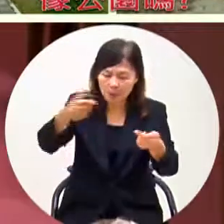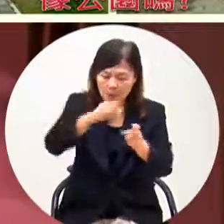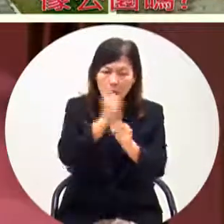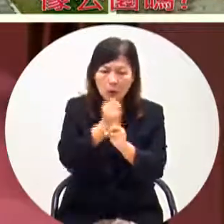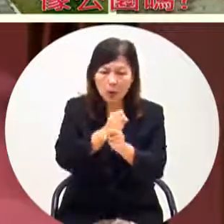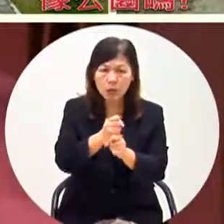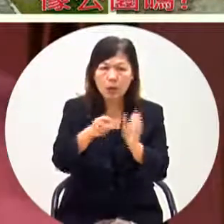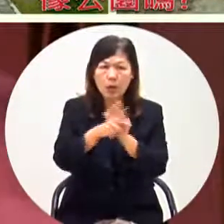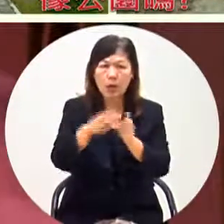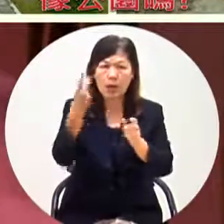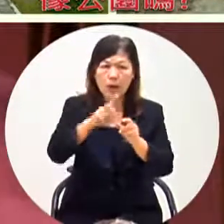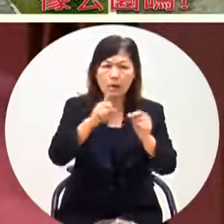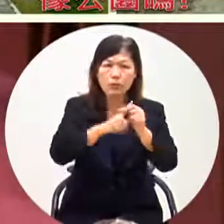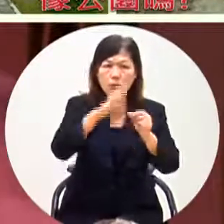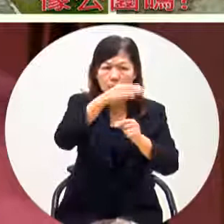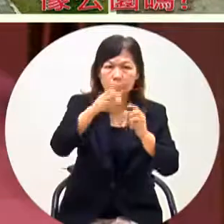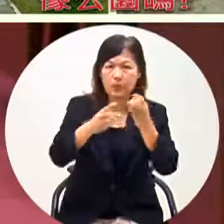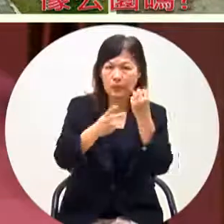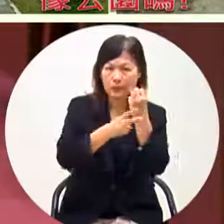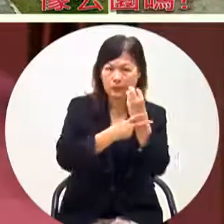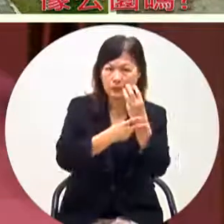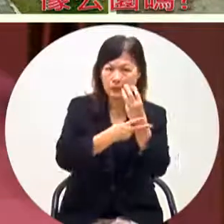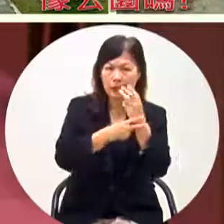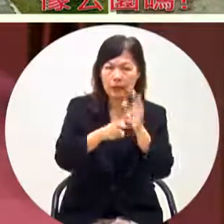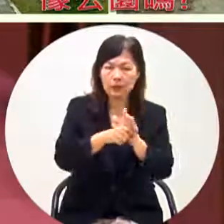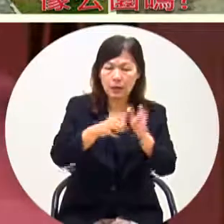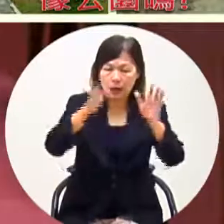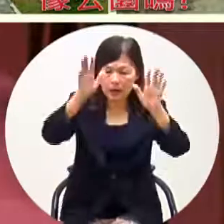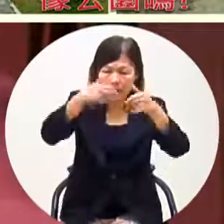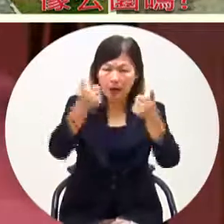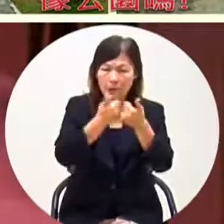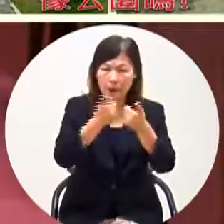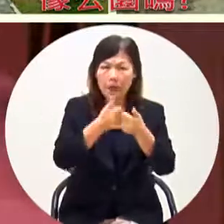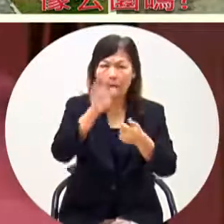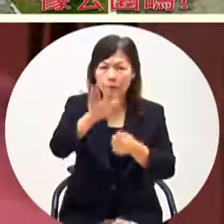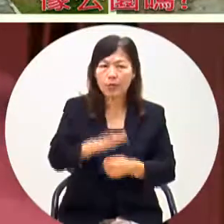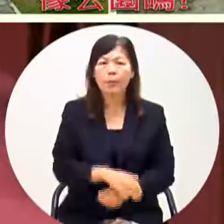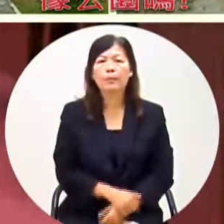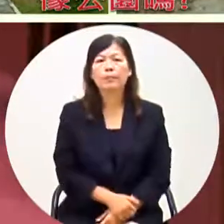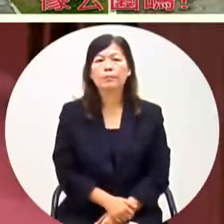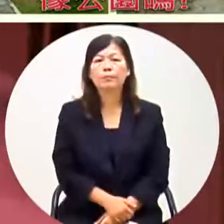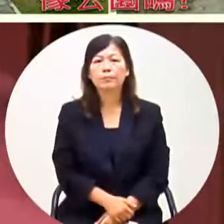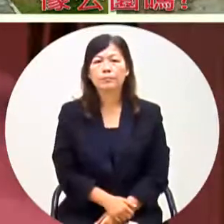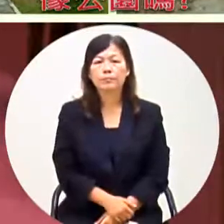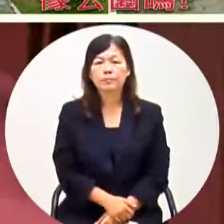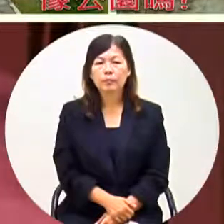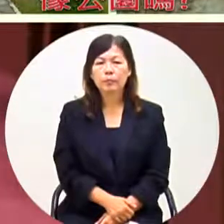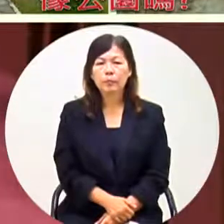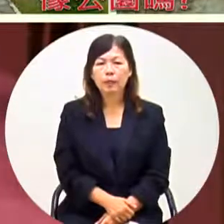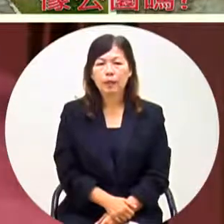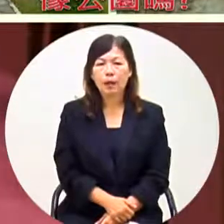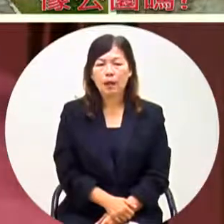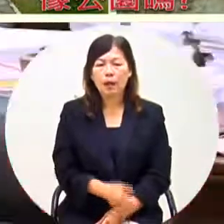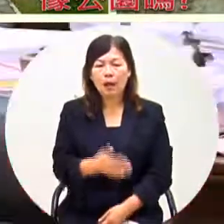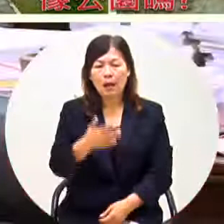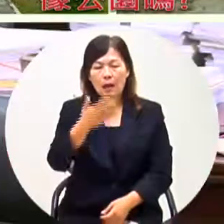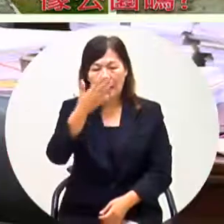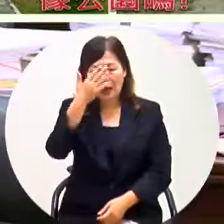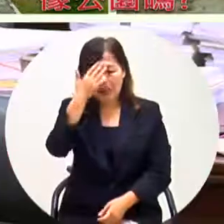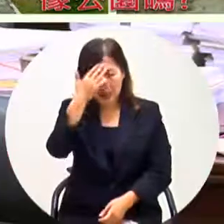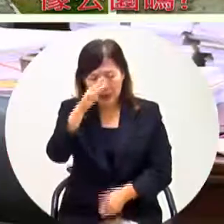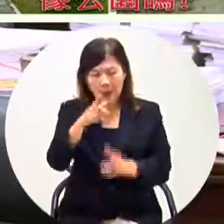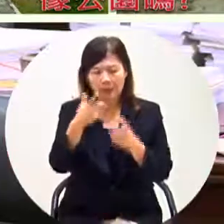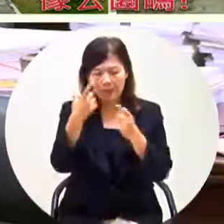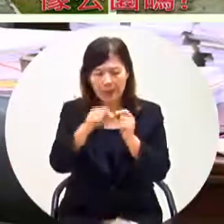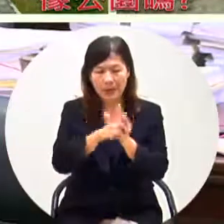数次的公开说明会，好不容易，本来照理说啊，应该是要在明年底之前